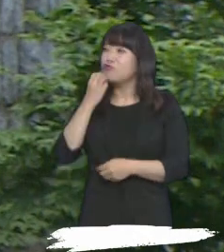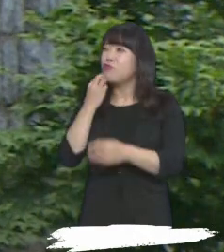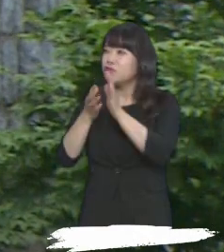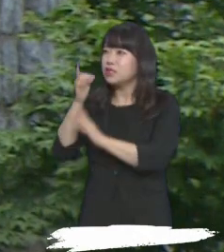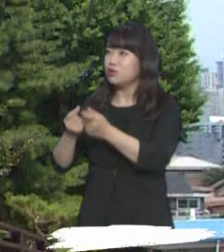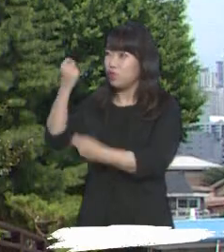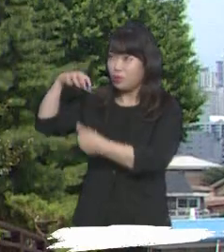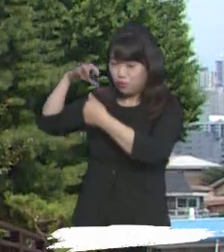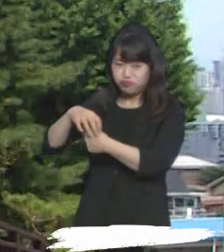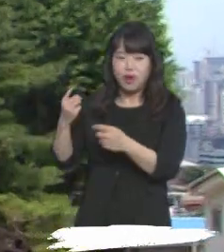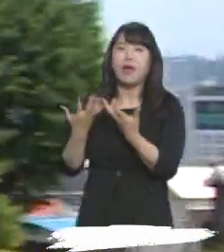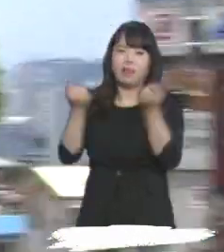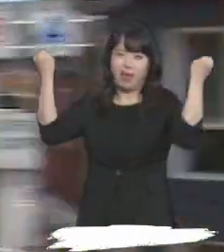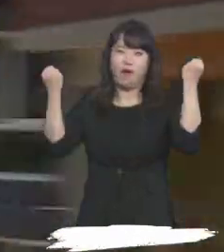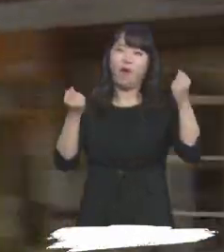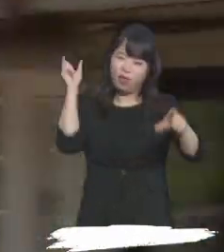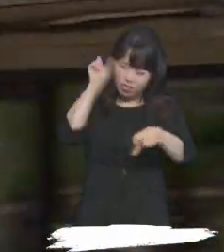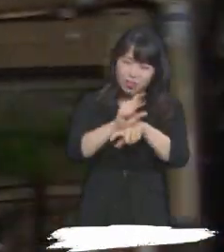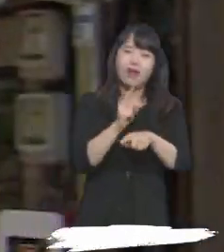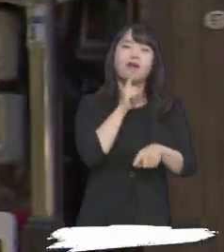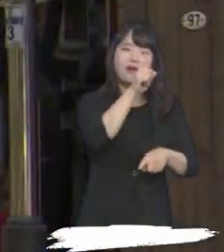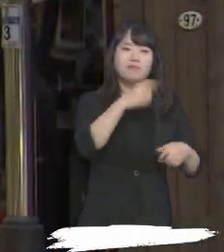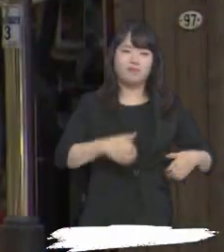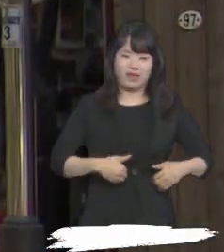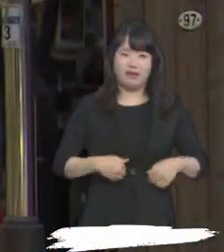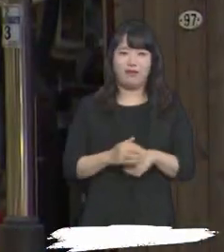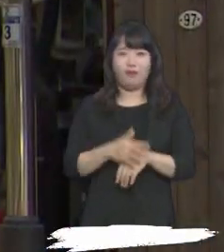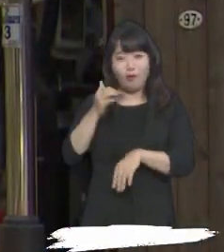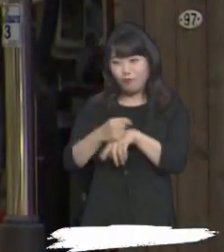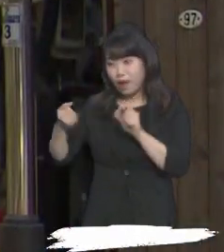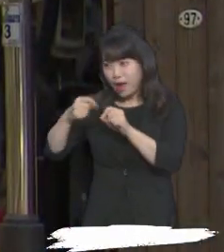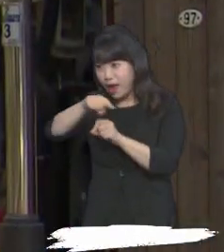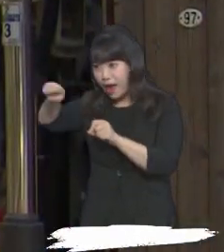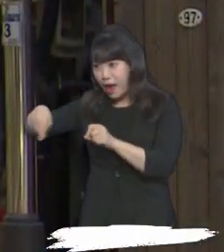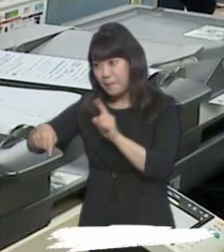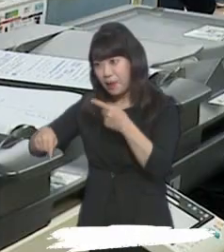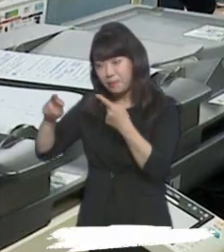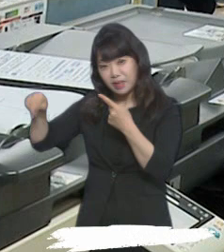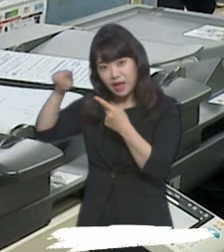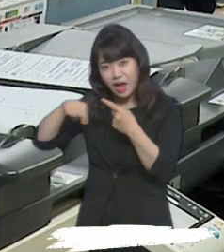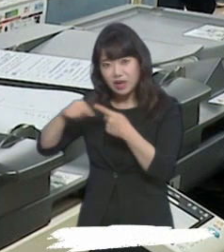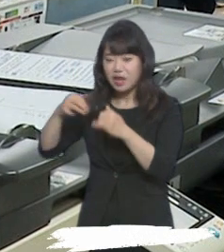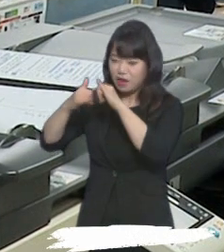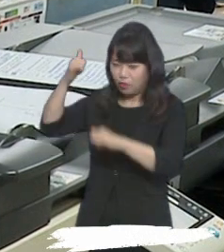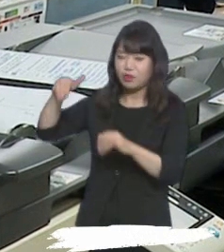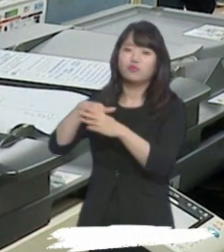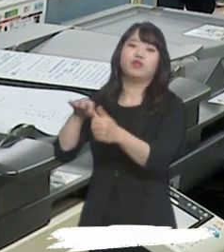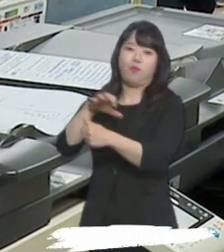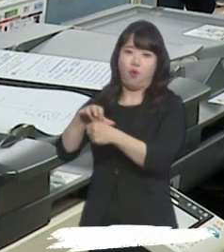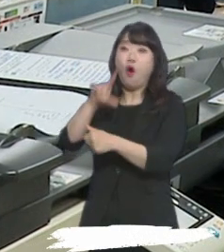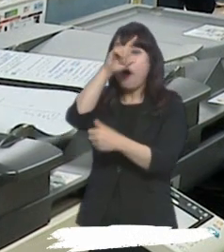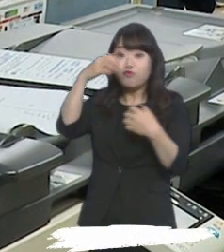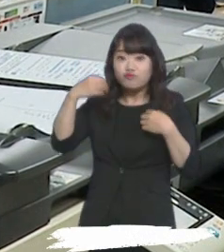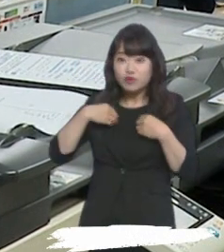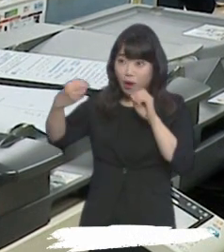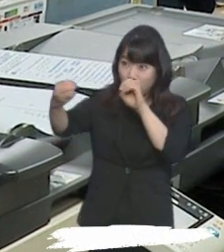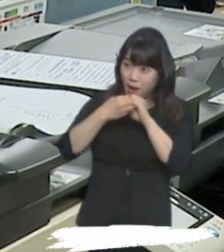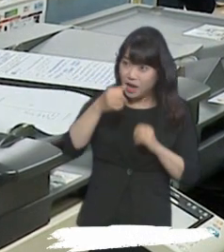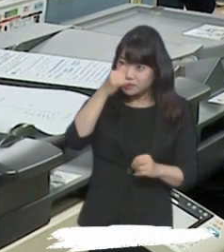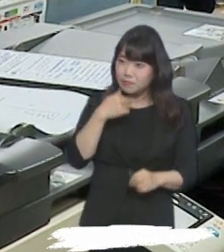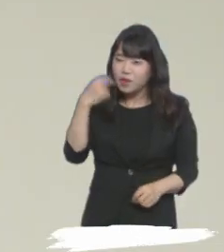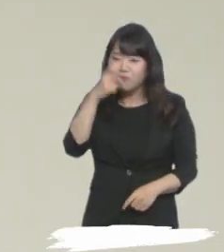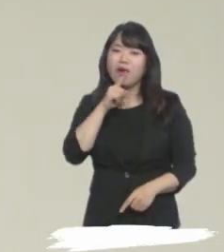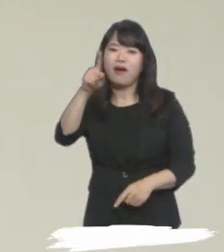별개입니다. 성곽으로부터 100m 이내는 역사문화 환경 보전 지역으로 구청에서 먼저 문화재에 대한 영향성 검토를